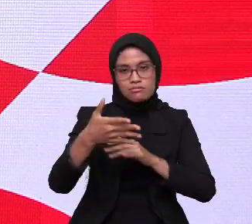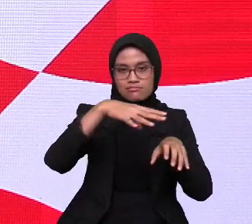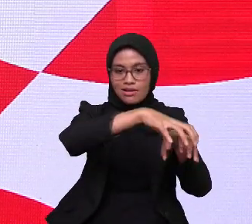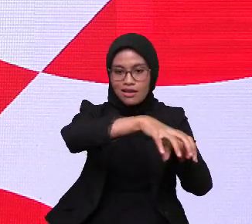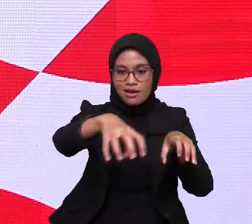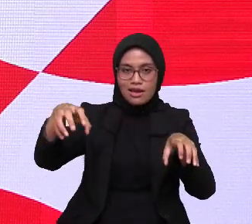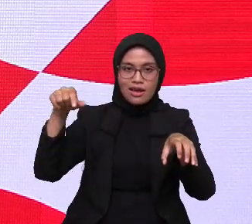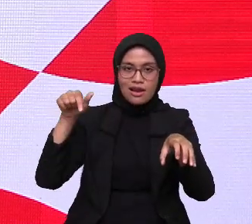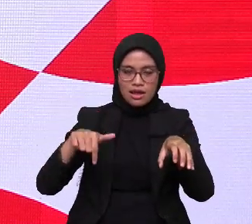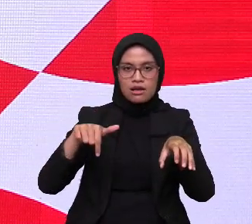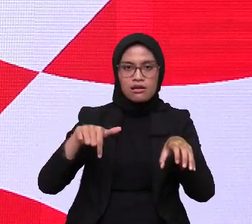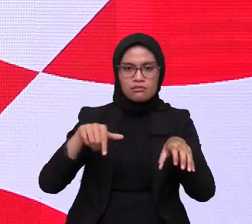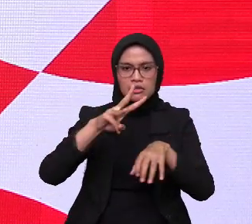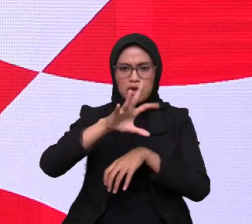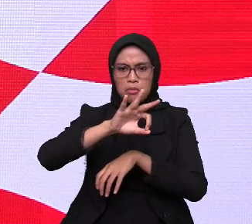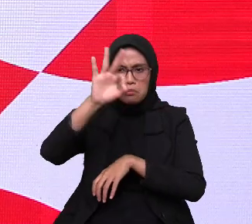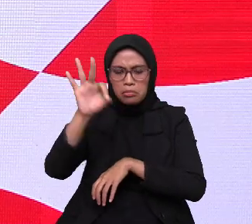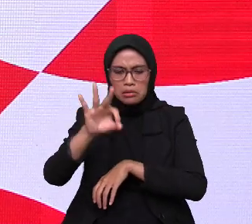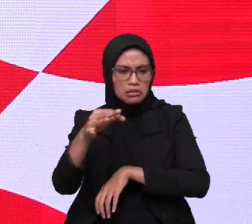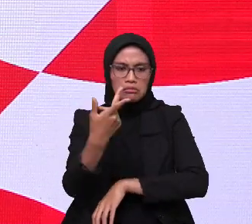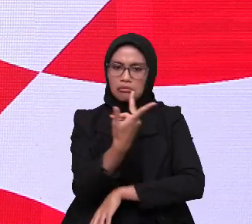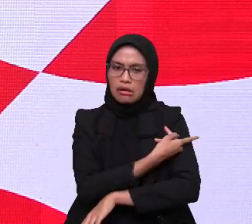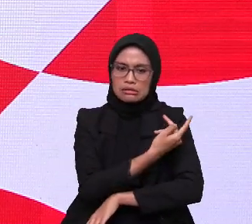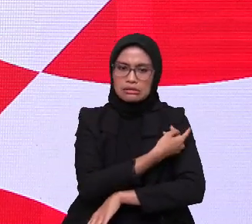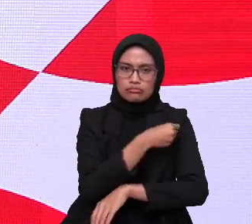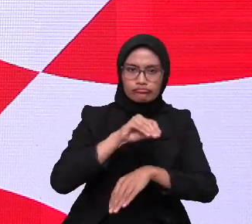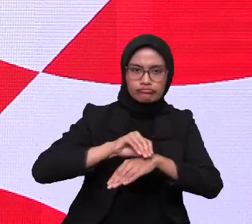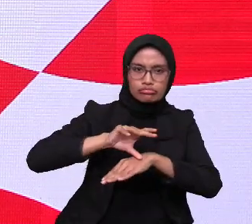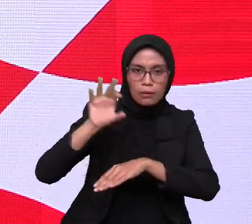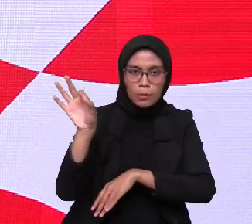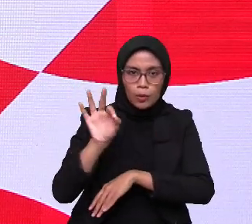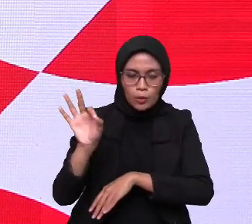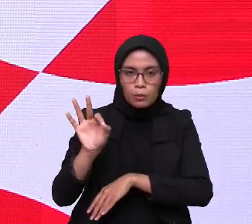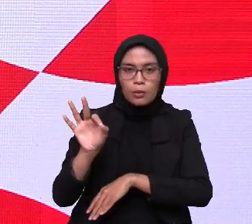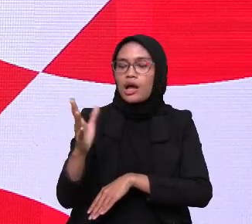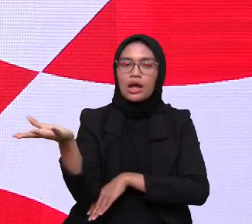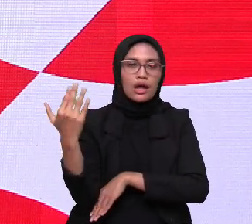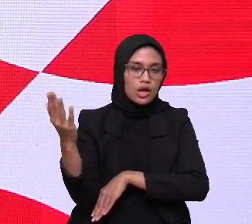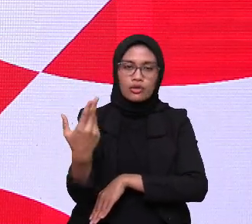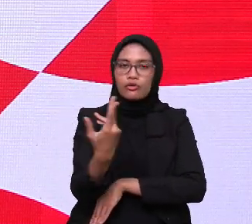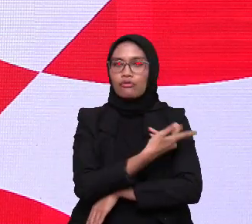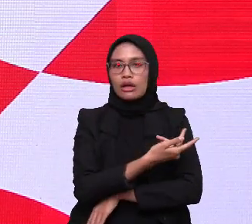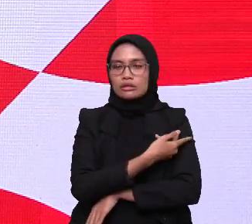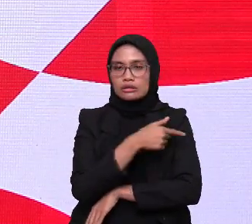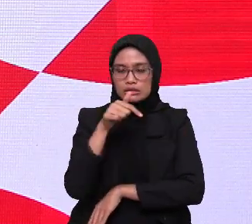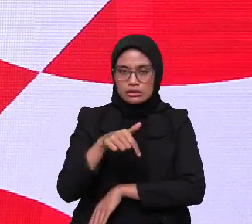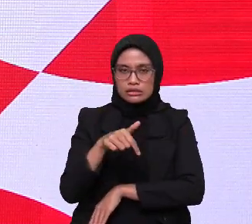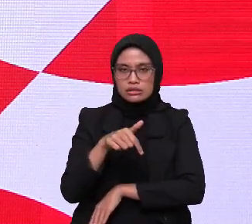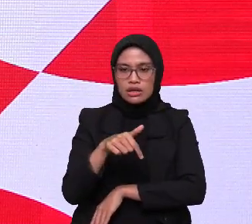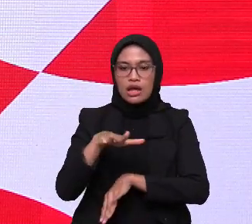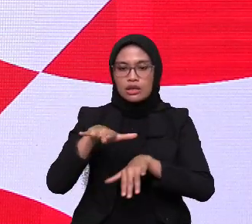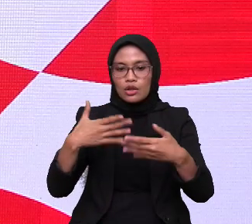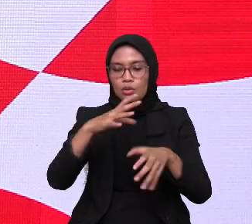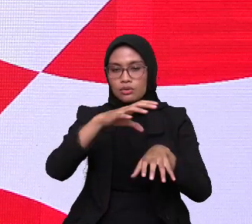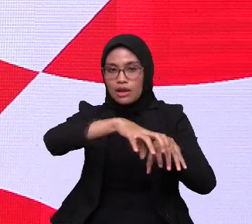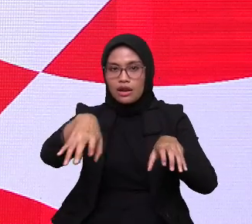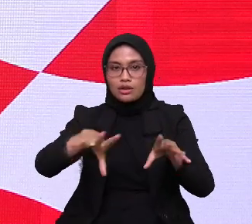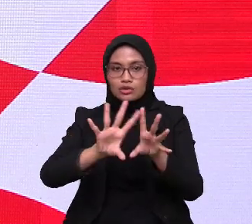memenuhi target 30% untuk vaksin Booster khususnya daerah yang masih mengalami peningkatan kasus tinggi